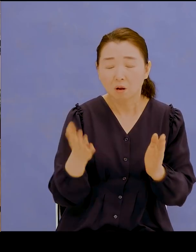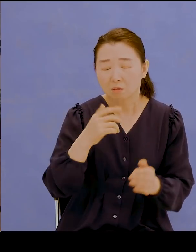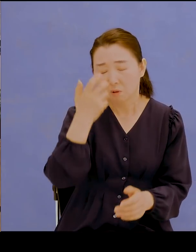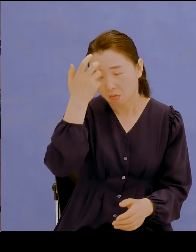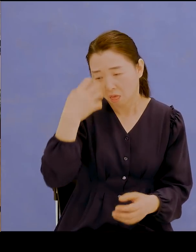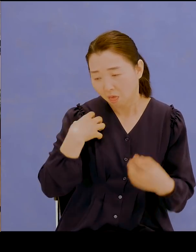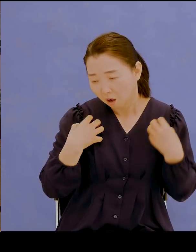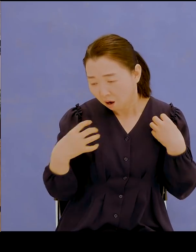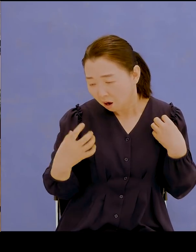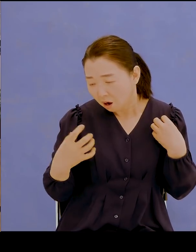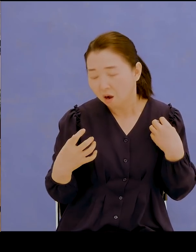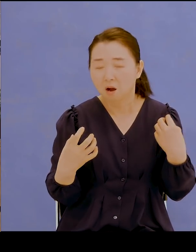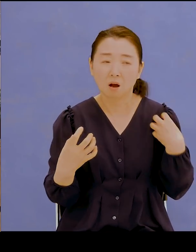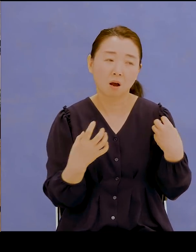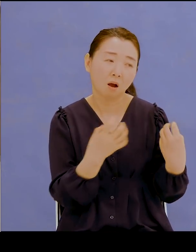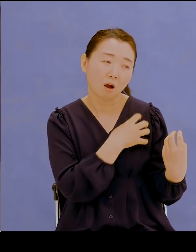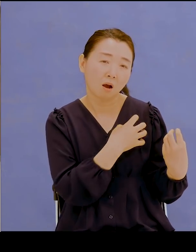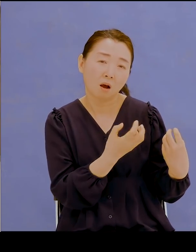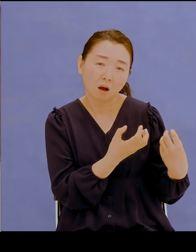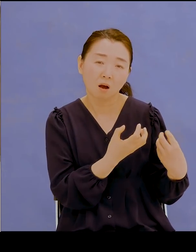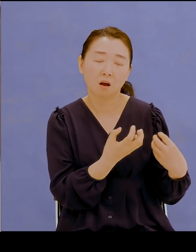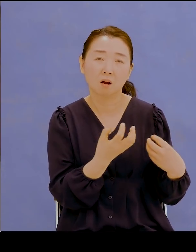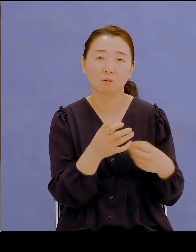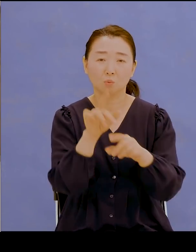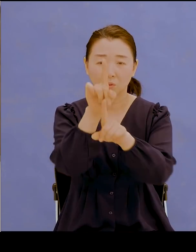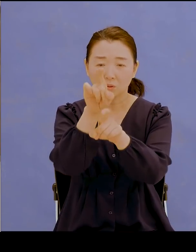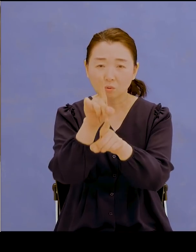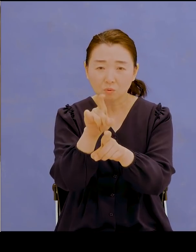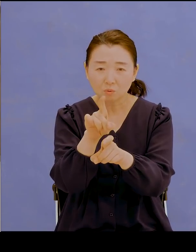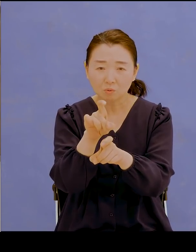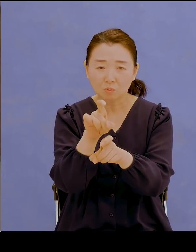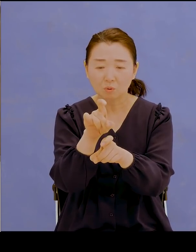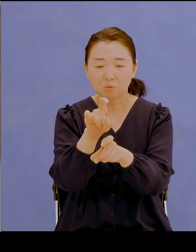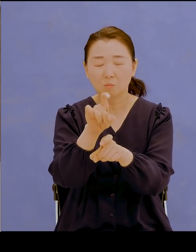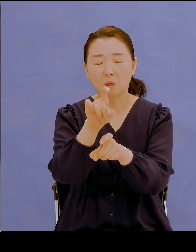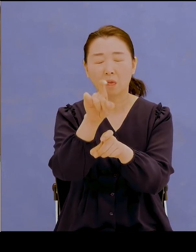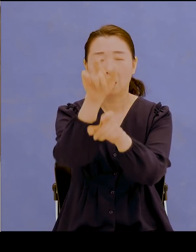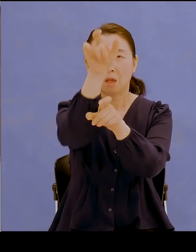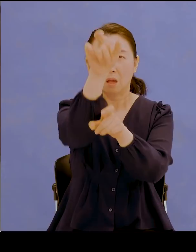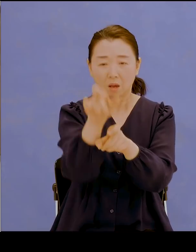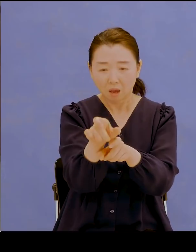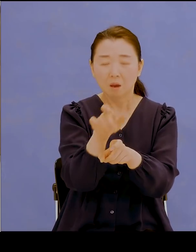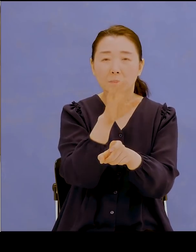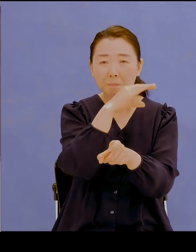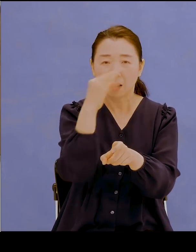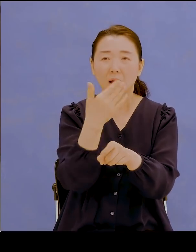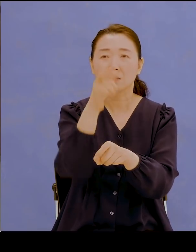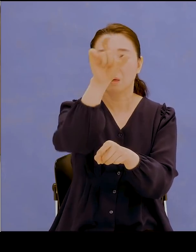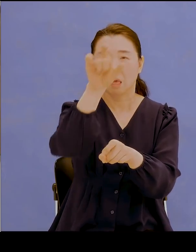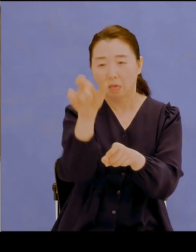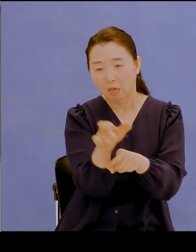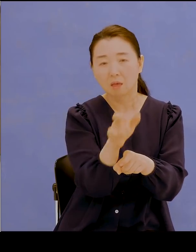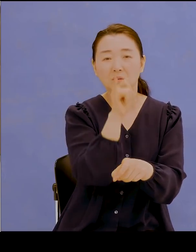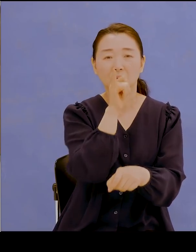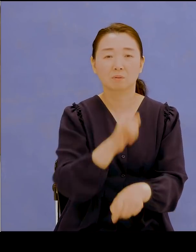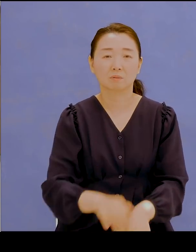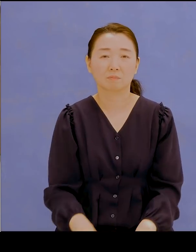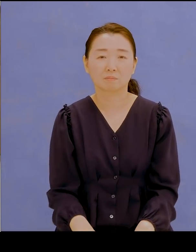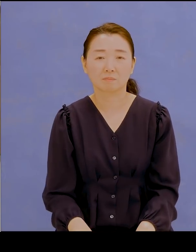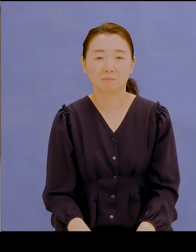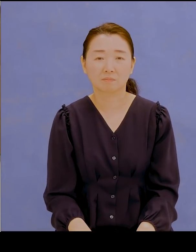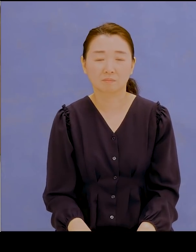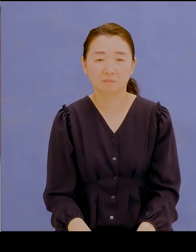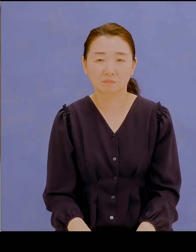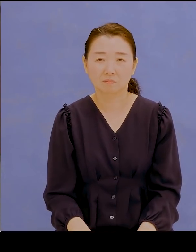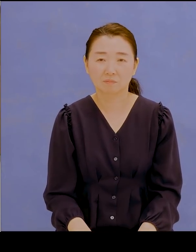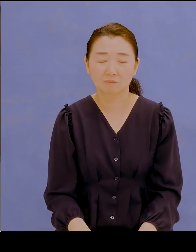통증으로 왔네요. 통증에다가 예. 막 척추가 이렇게 좀 비틀어지. 예, 예. 그러니까 이건 알 수 없는. 그래서 저희